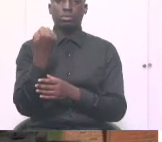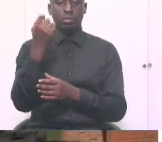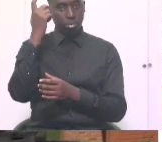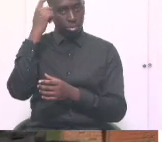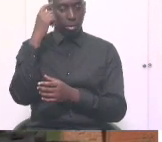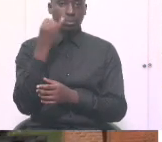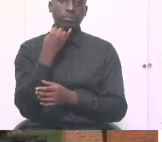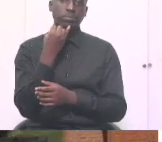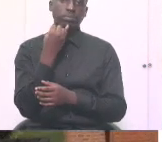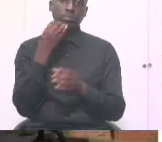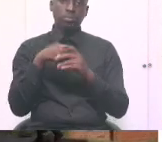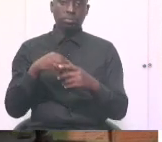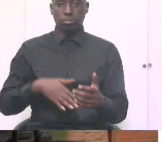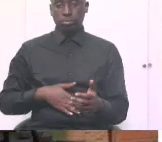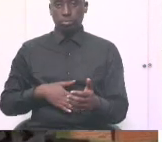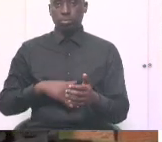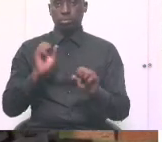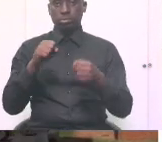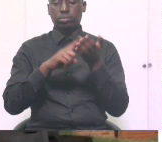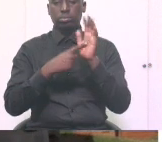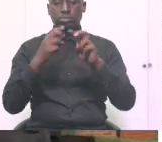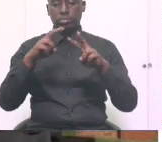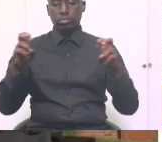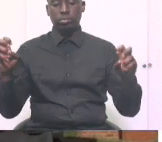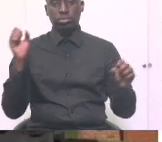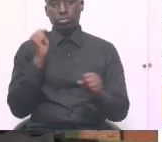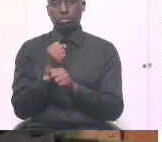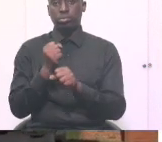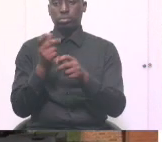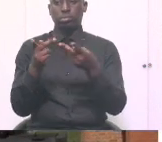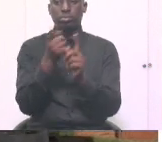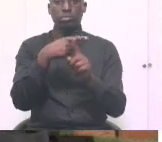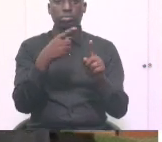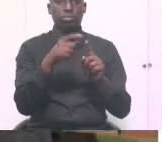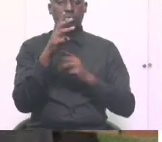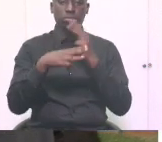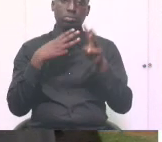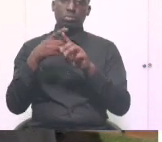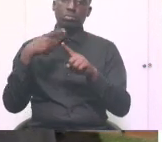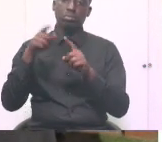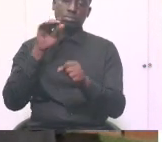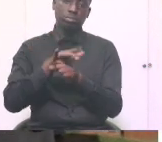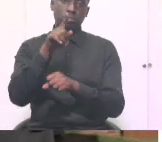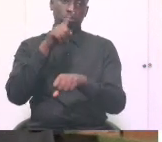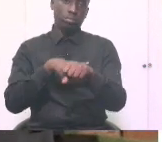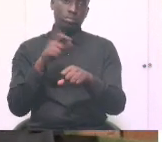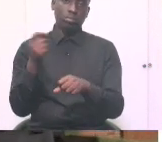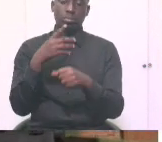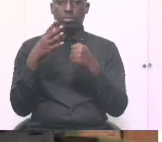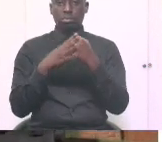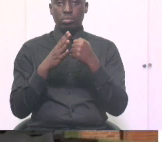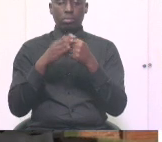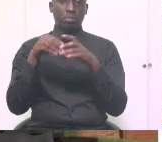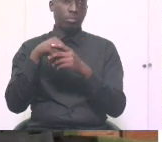ubwonko bw'umwana ukiri mu nda ya nyina. Byagiye binekanwa n'ubushakashatsi bwagiye bukorerwa hirya no hino ku isi, ariko by'umwihariko kiriya gihe cy'amezi 9 ari